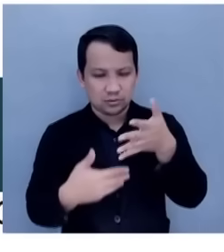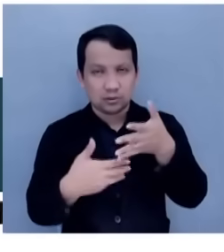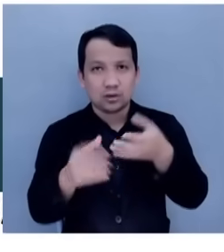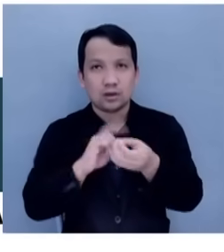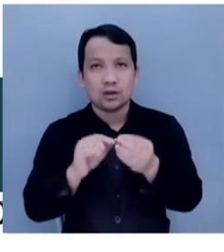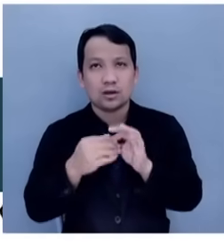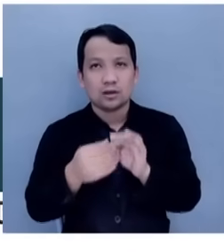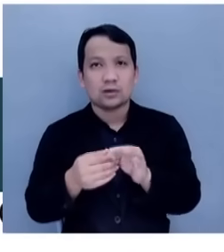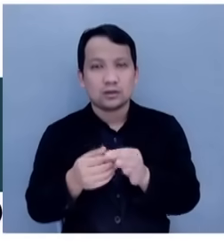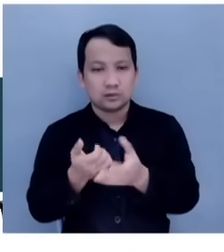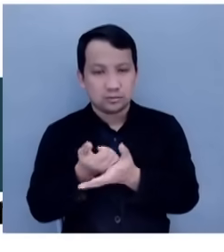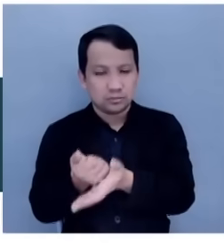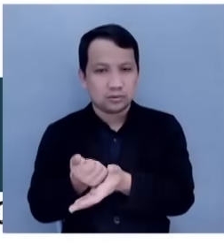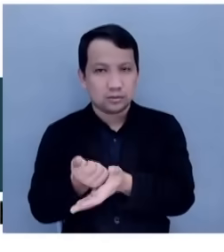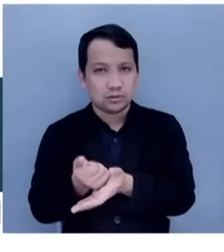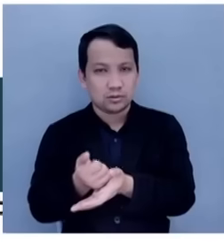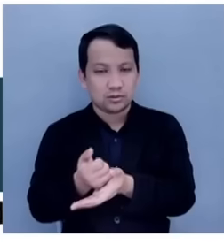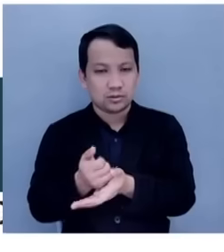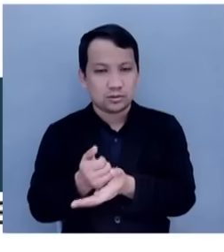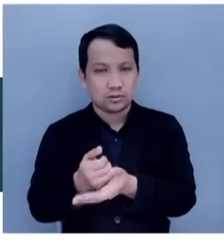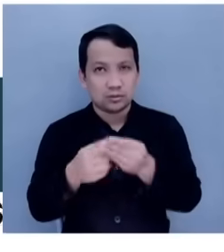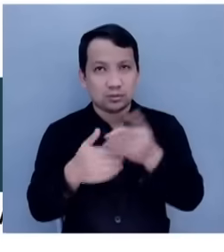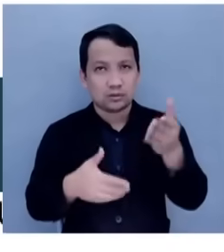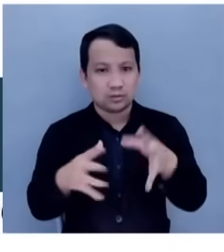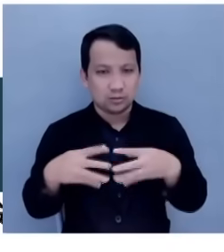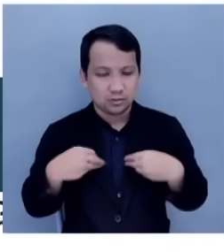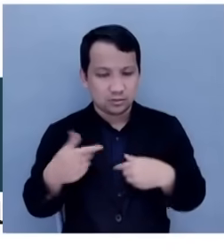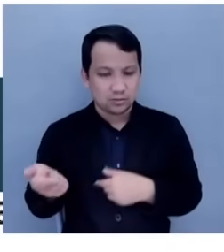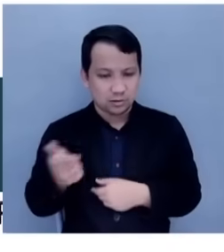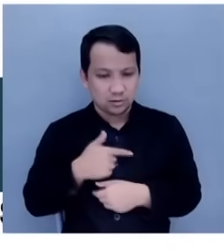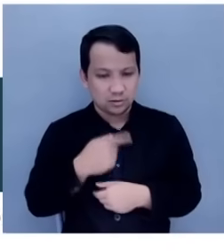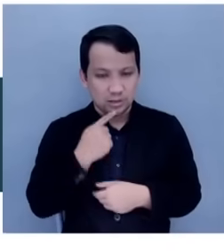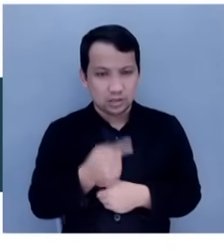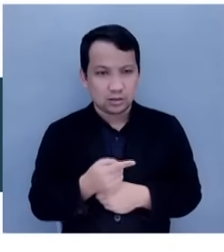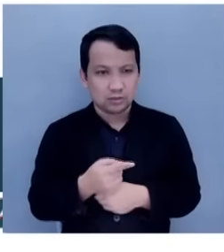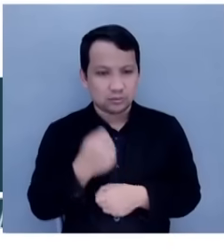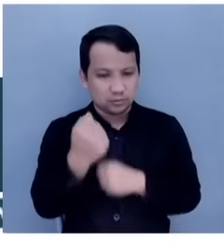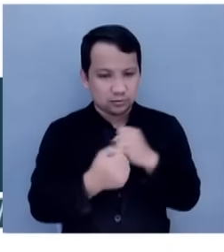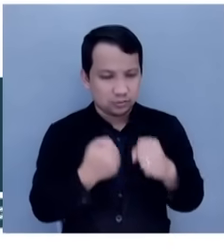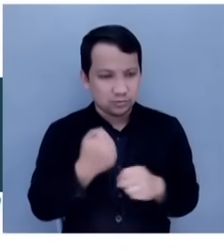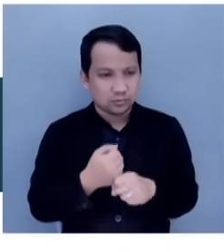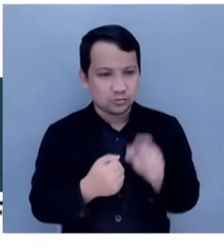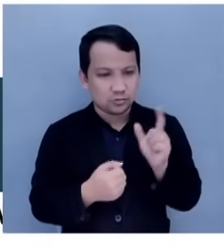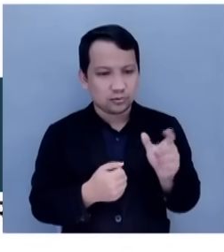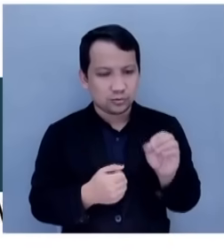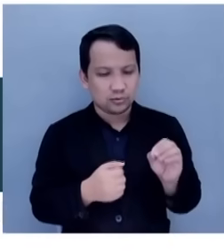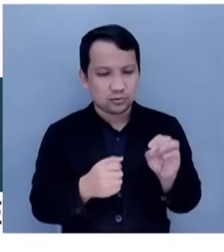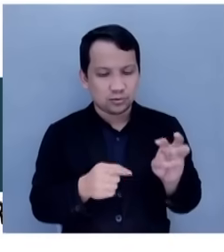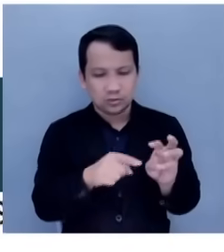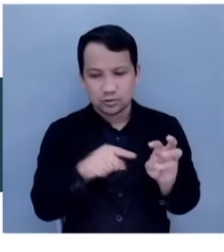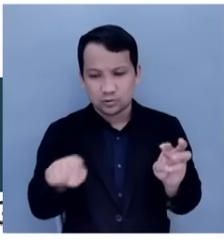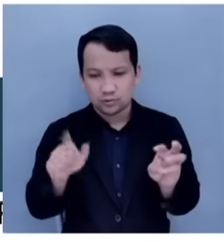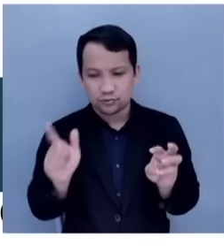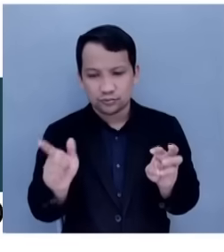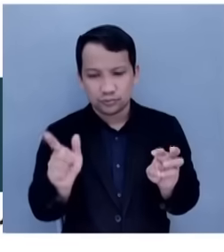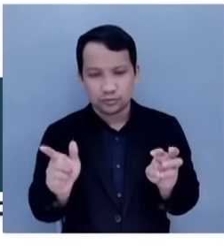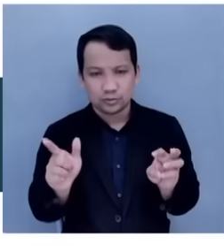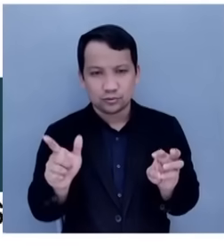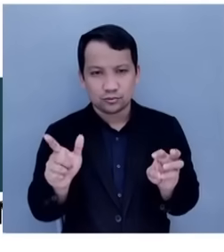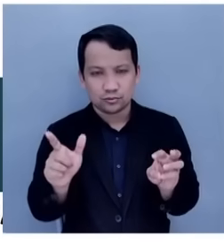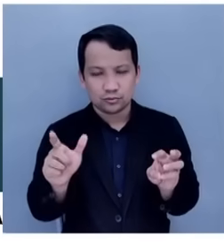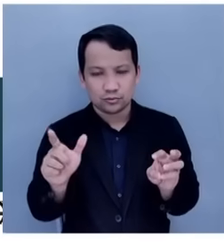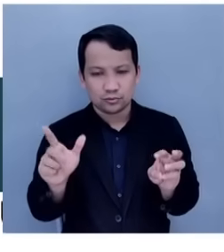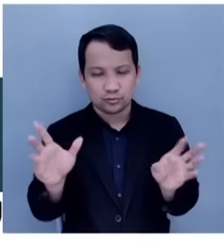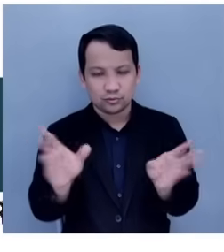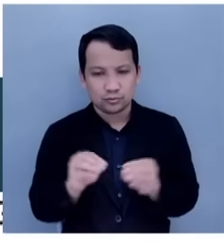ang kanilang intelligence funds na natanggap, no? From the year 2006 to 2023. And it totals